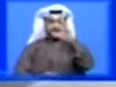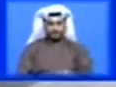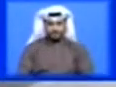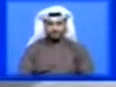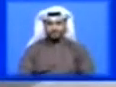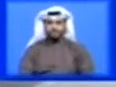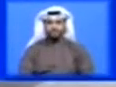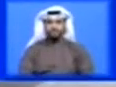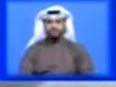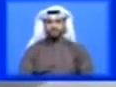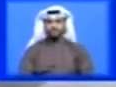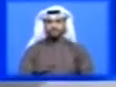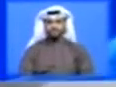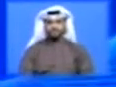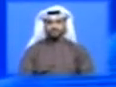والازدهار.